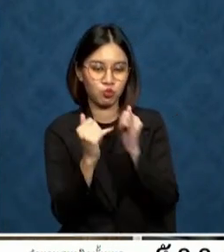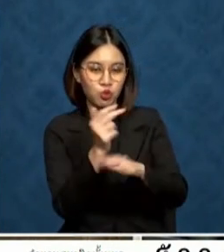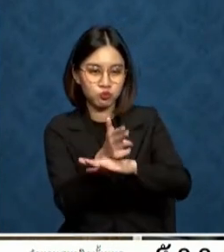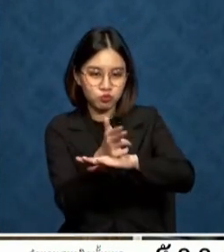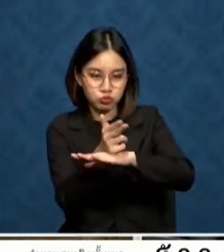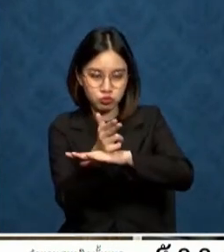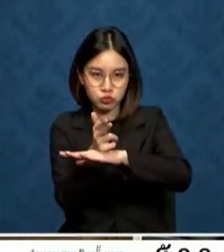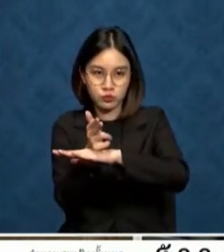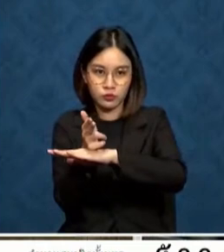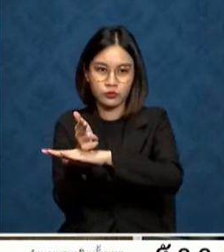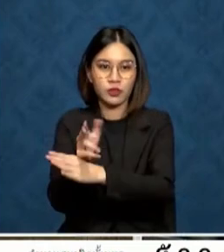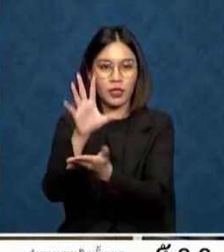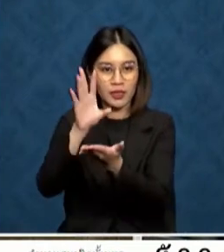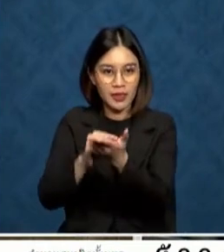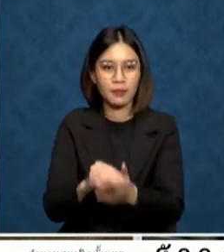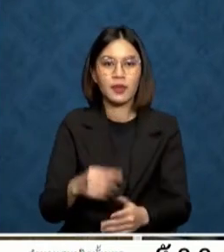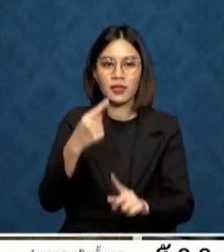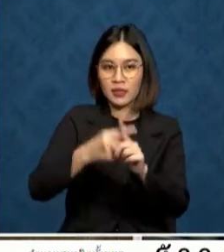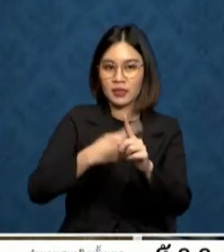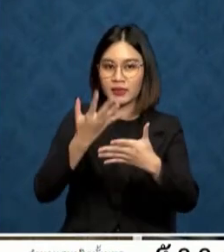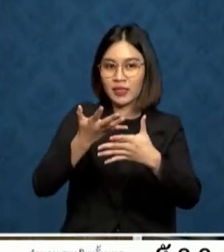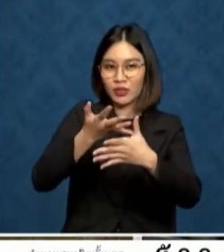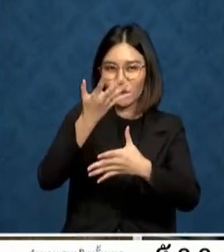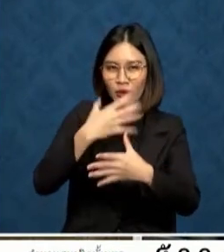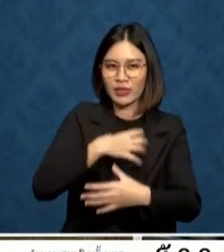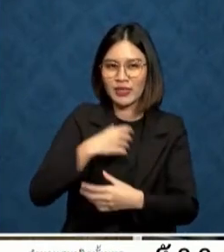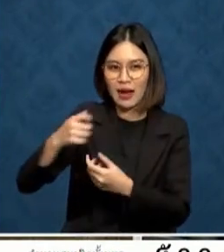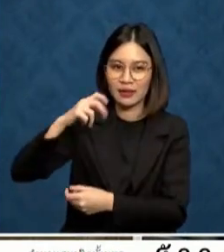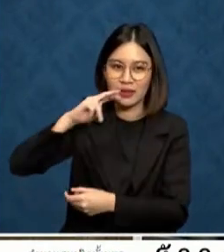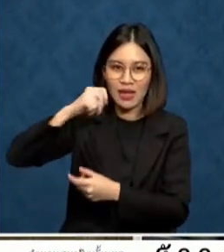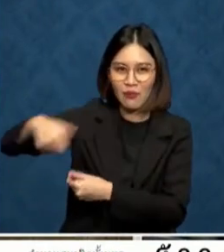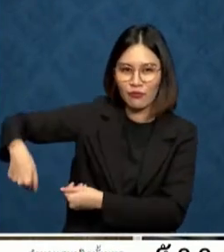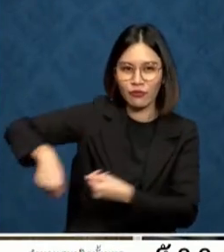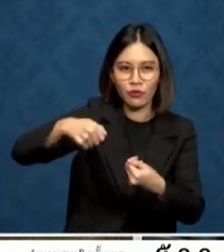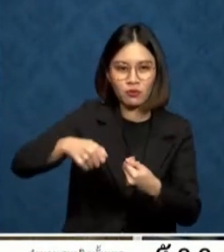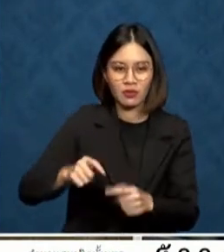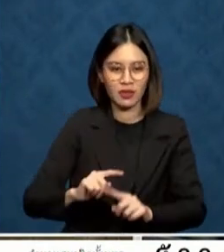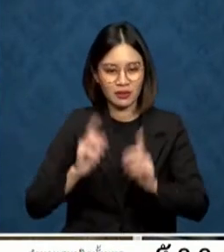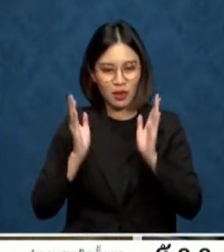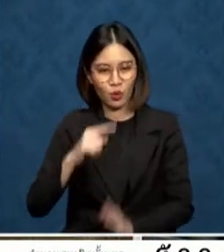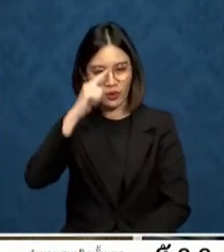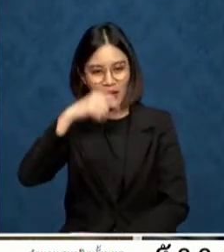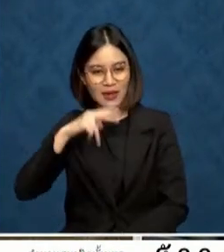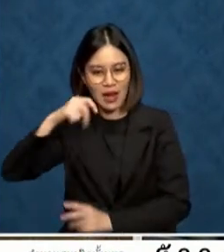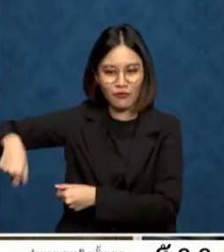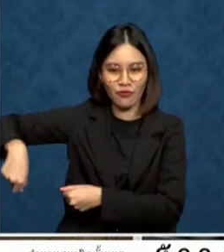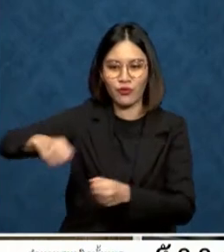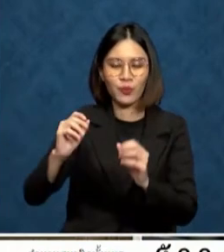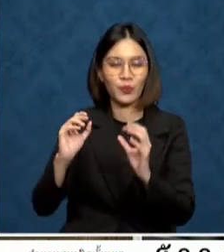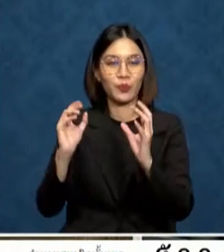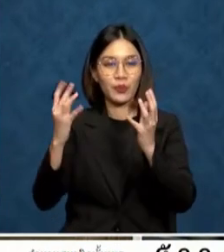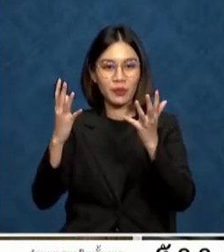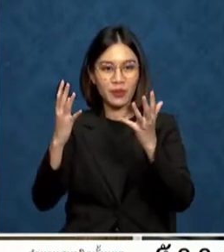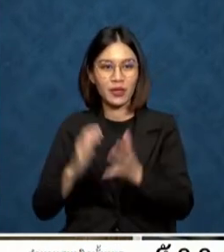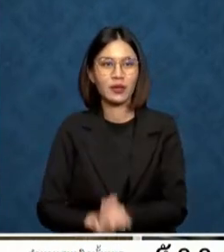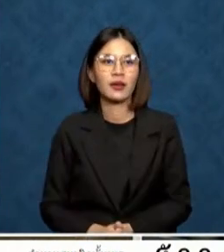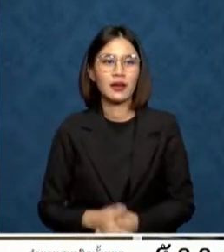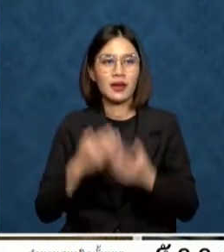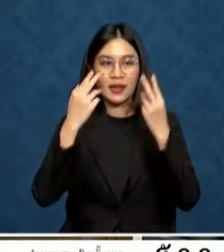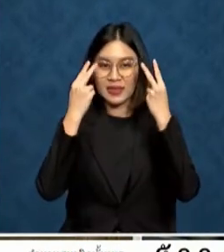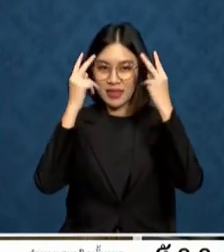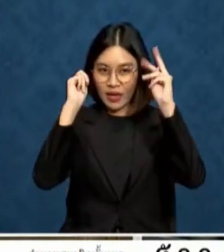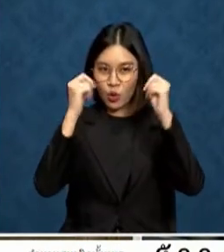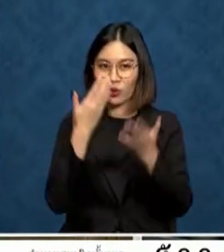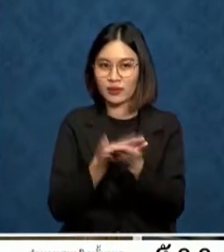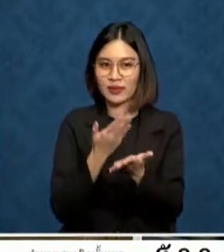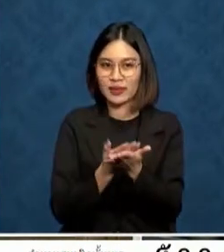ครับมาตั้งแต่ต้นเดือนเมษายนเลยเพื่อจะมาสาดน้ำแต่ไม่เจอคนไทยสาดน้ำแม้แต่คนเดียวนะครับงานเแหละครับที่ท่านนายกควักงบกลางออก